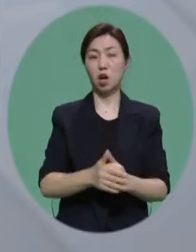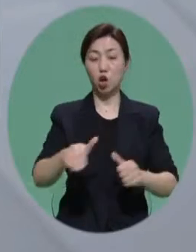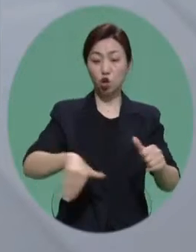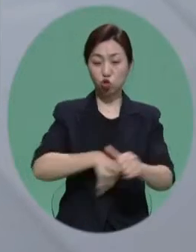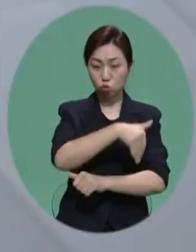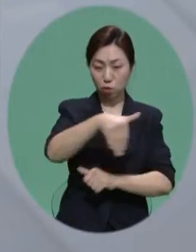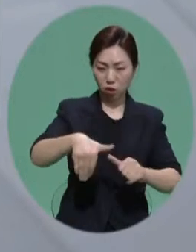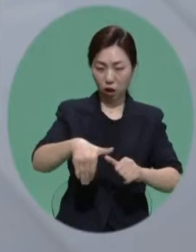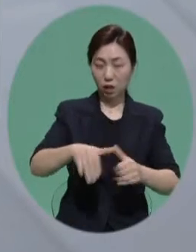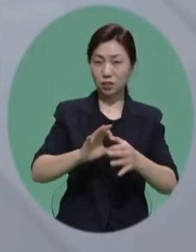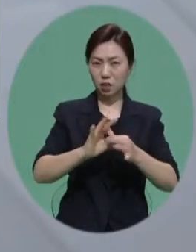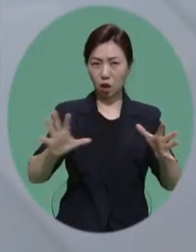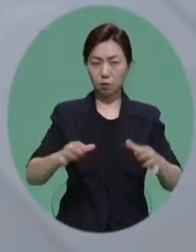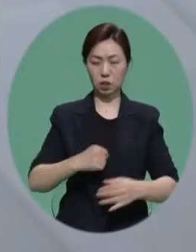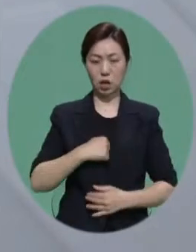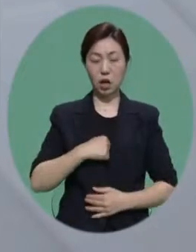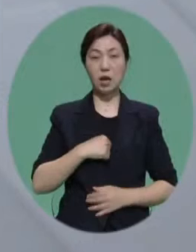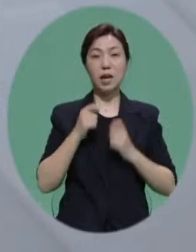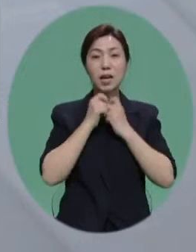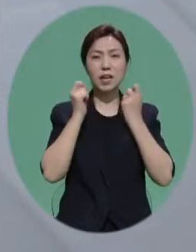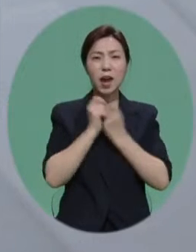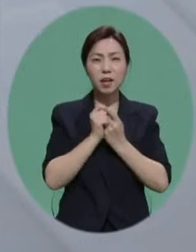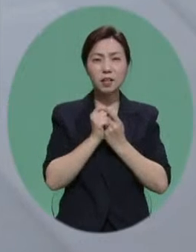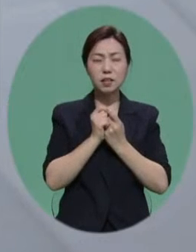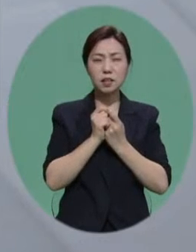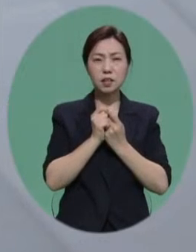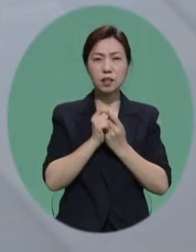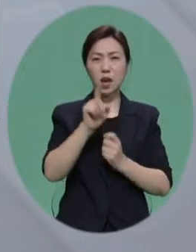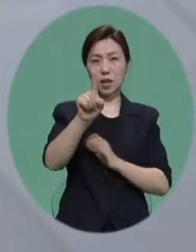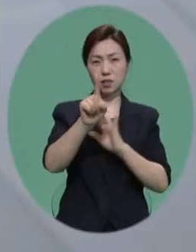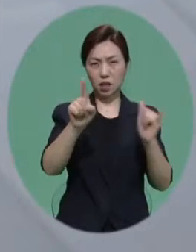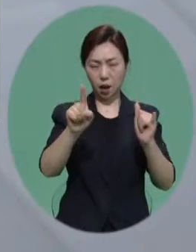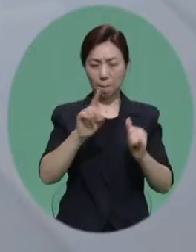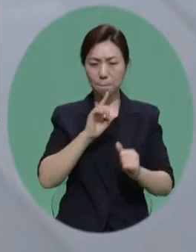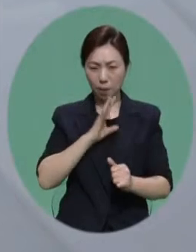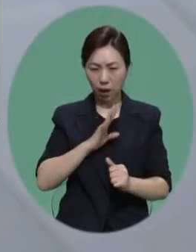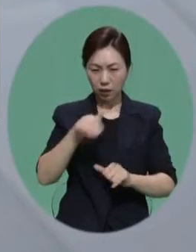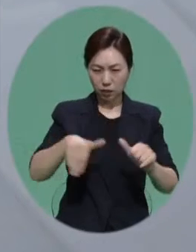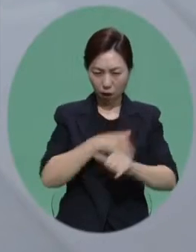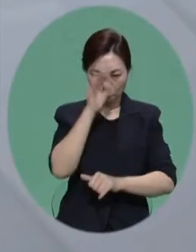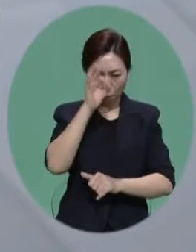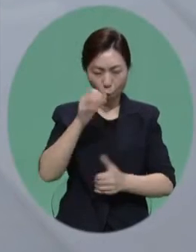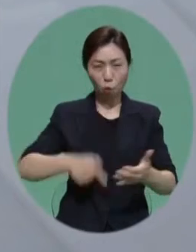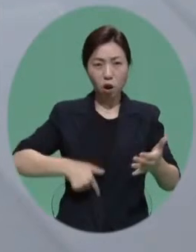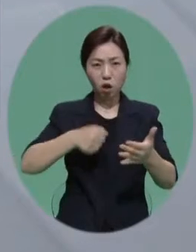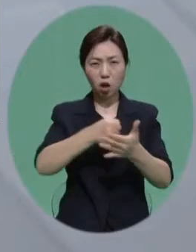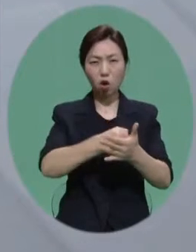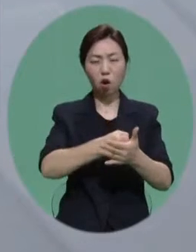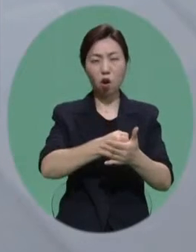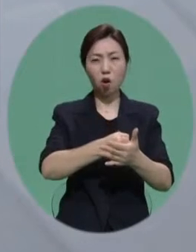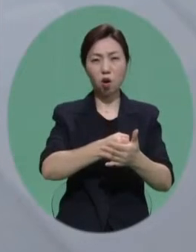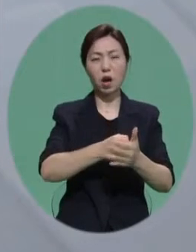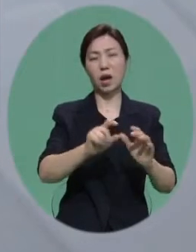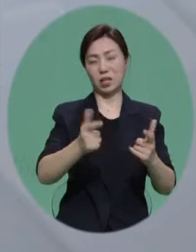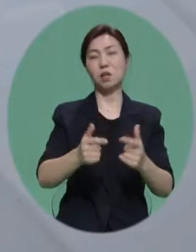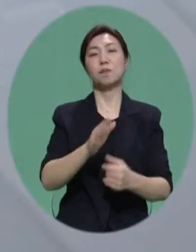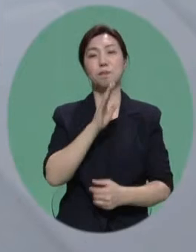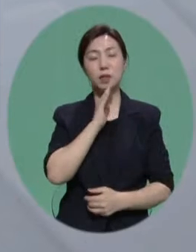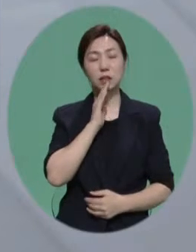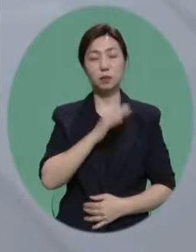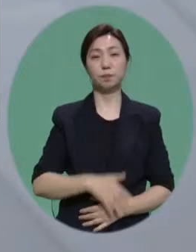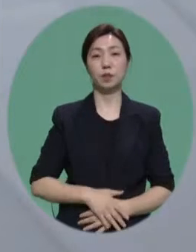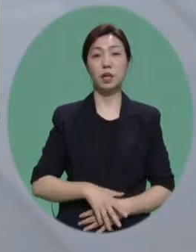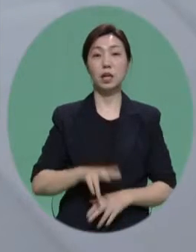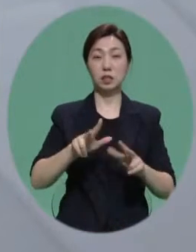고려하지 않고 오로지 본인만 을 기준으로 결정되고 있다고 보긴 좀 어려운 상황인 것 같습니다 아 지적이 지적하시는 게 상당히